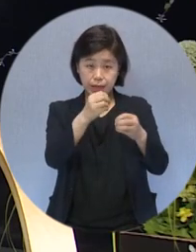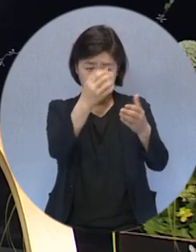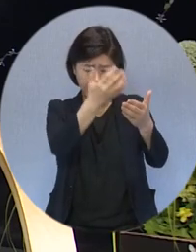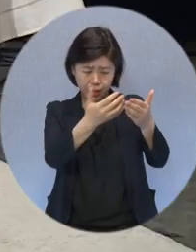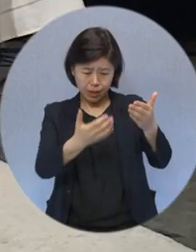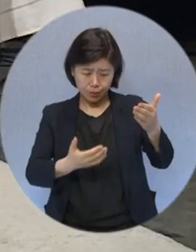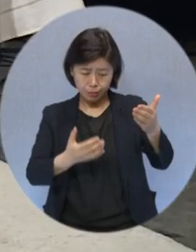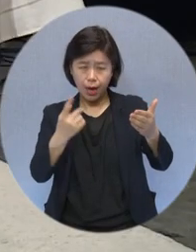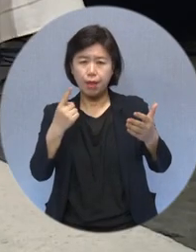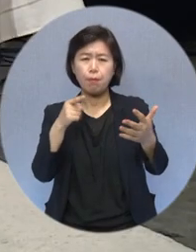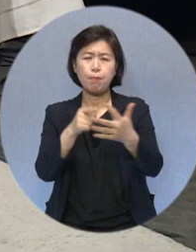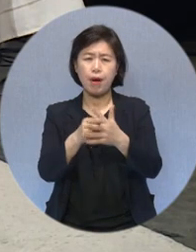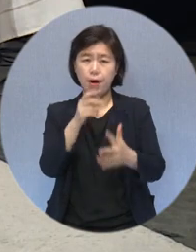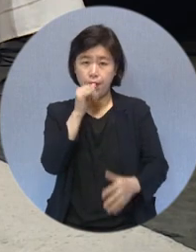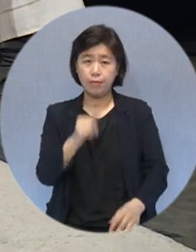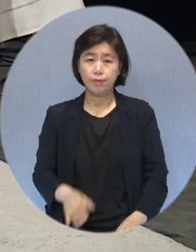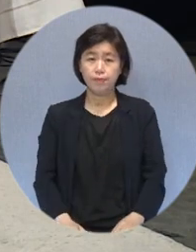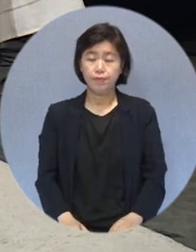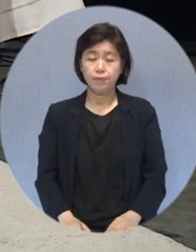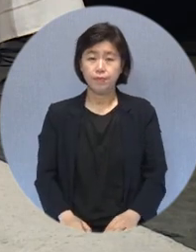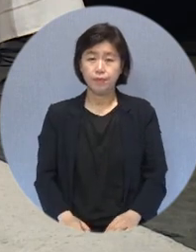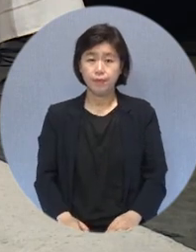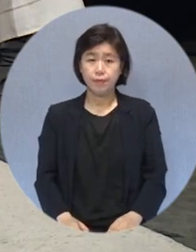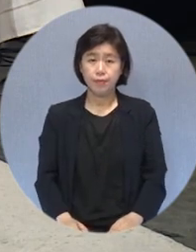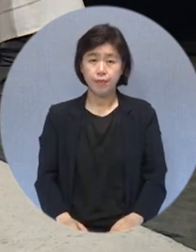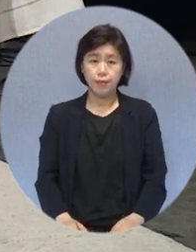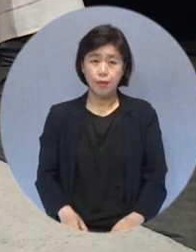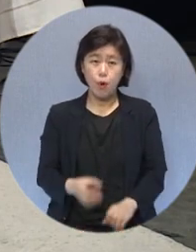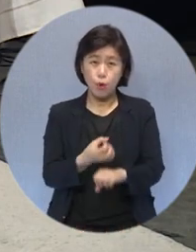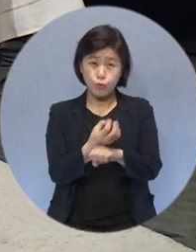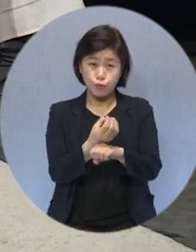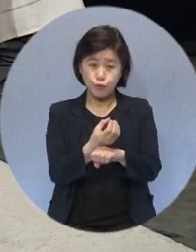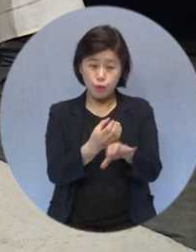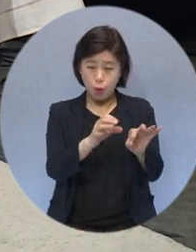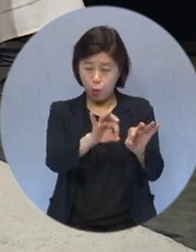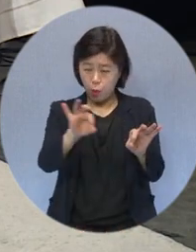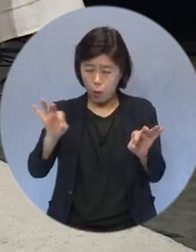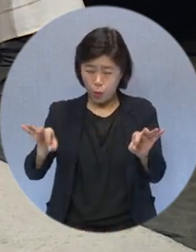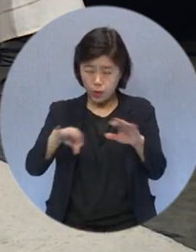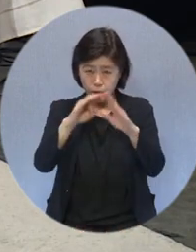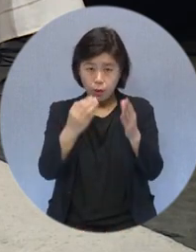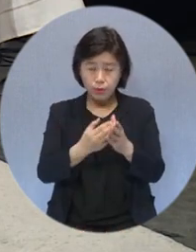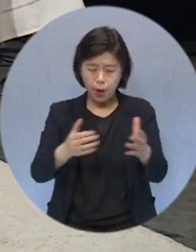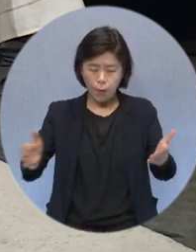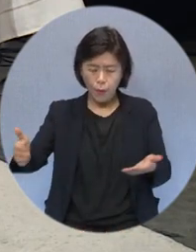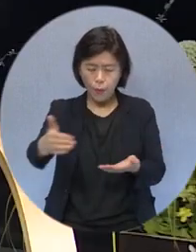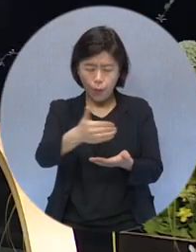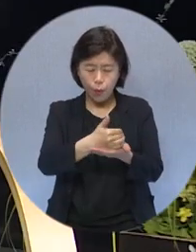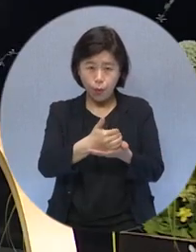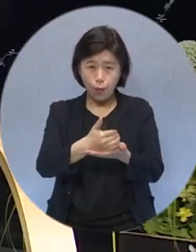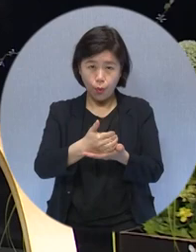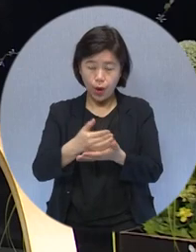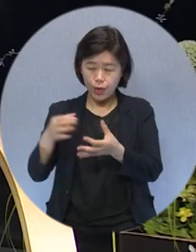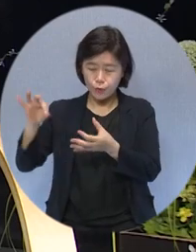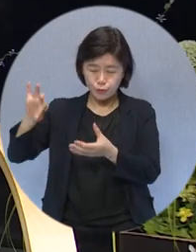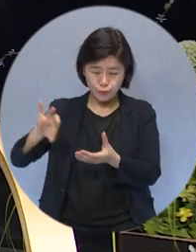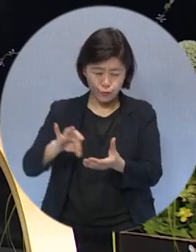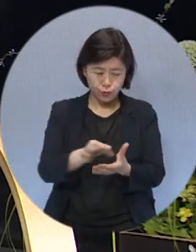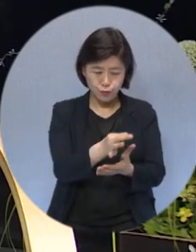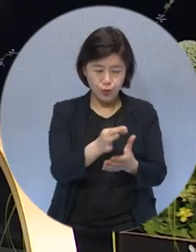있습니다. 흩어진 구슬을 한 끈에 다 꿰어 목걸이를 만들어 놓듯 말입니다. 이